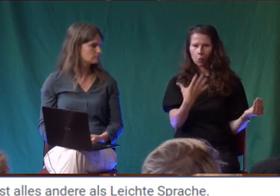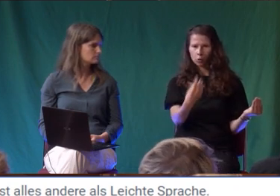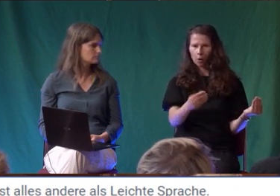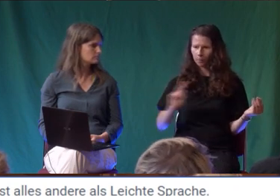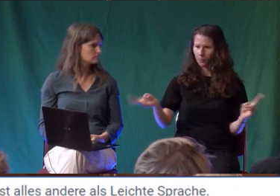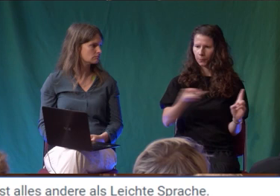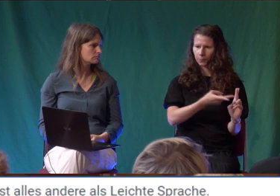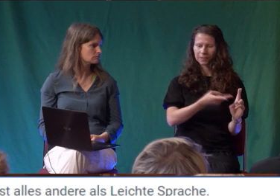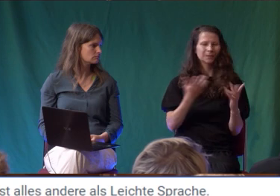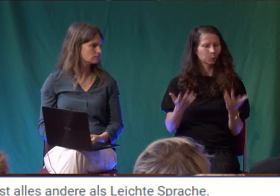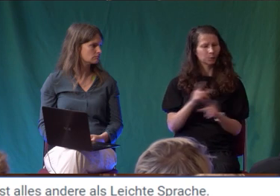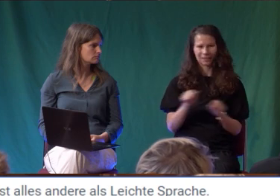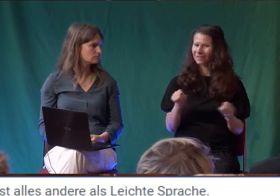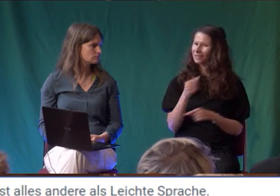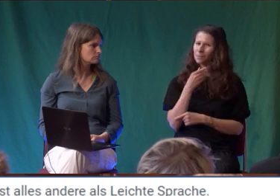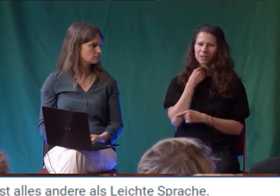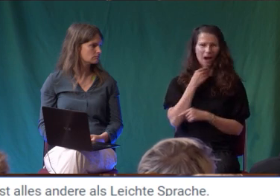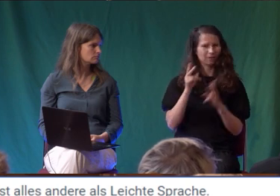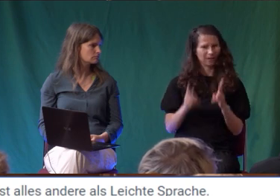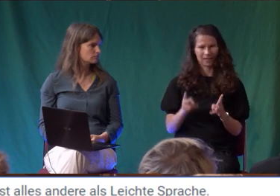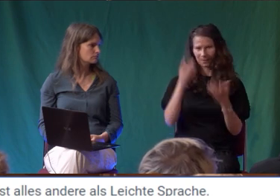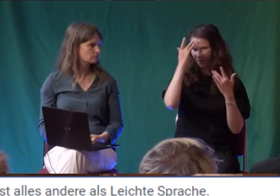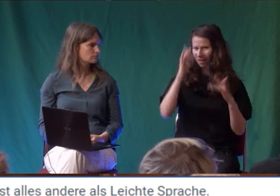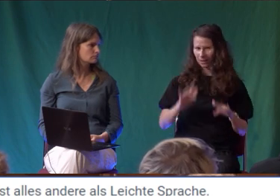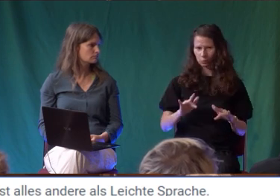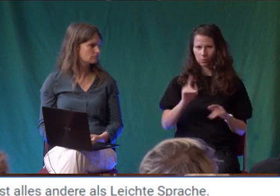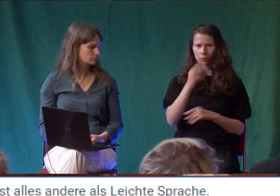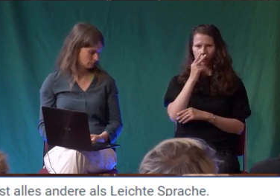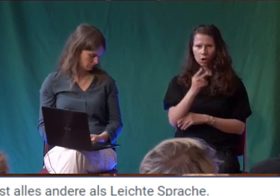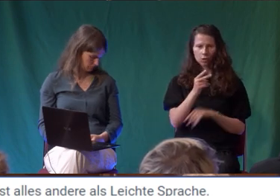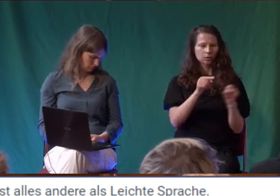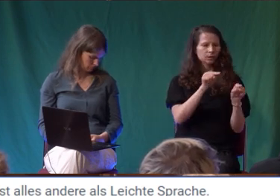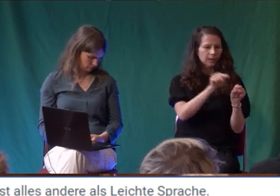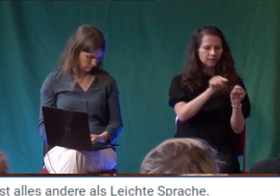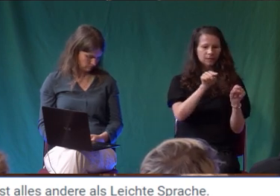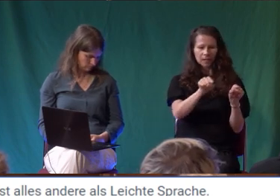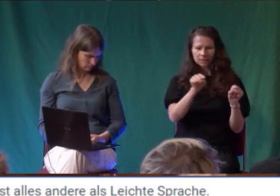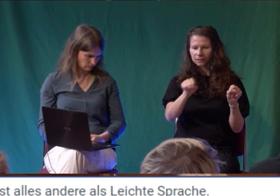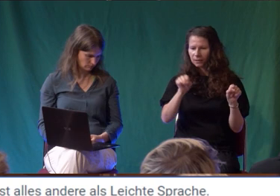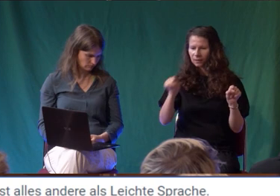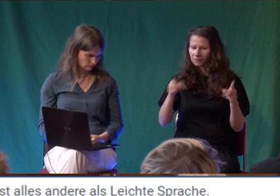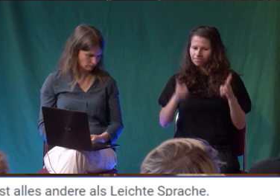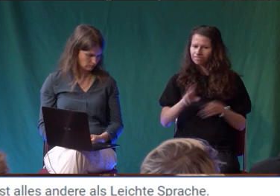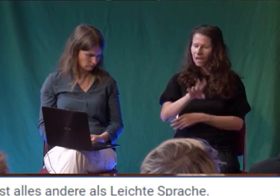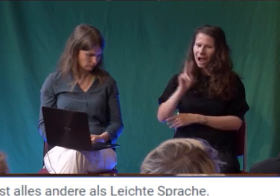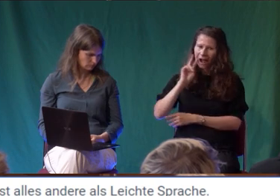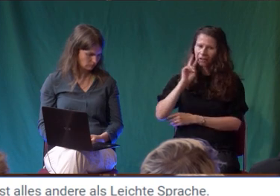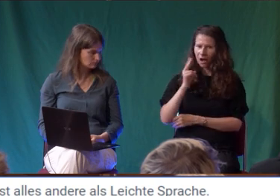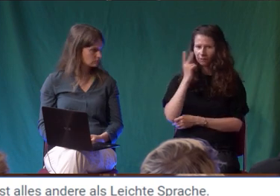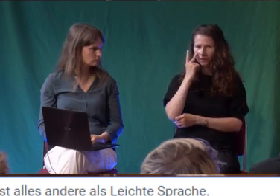bedarfsgerechte Bewilligung sondern es muss geguckt werden was braucht diese Behinderte Elternteil tatsächlich im Alltag